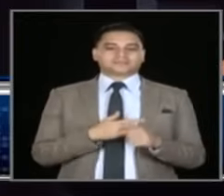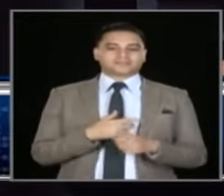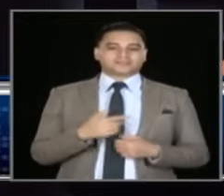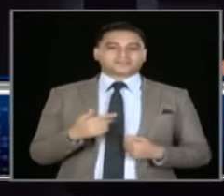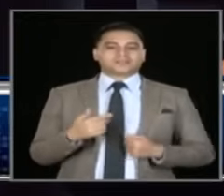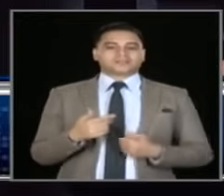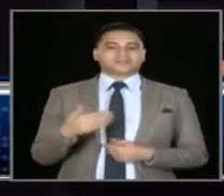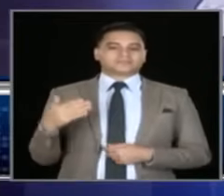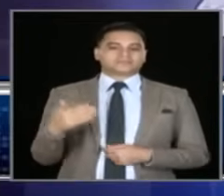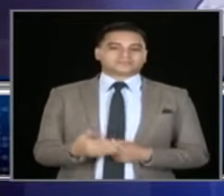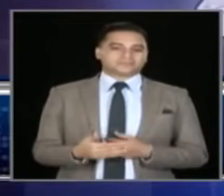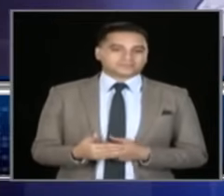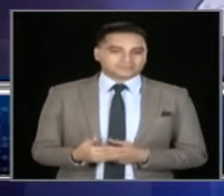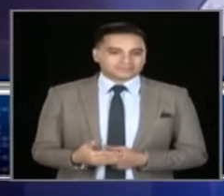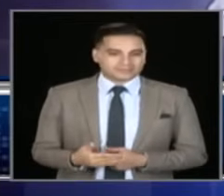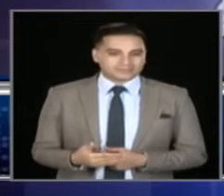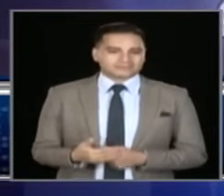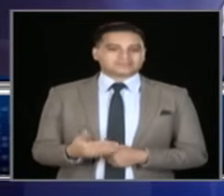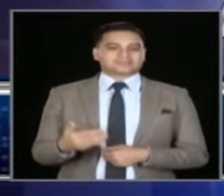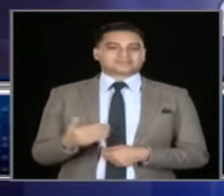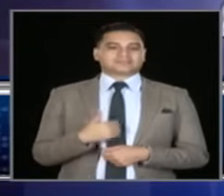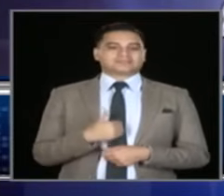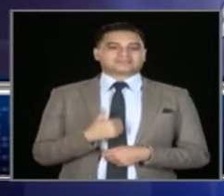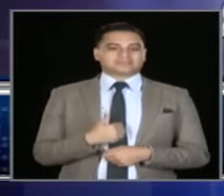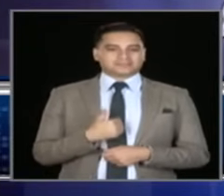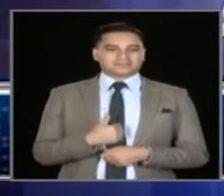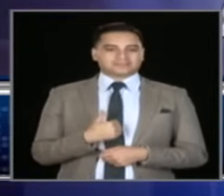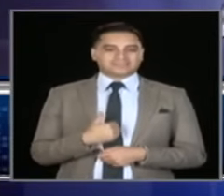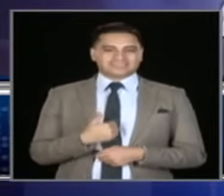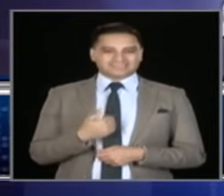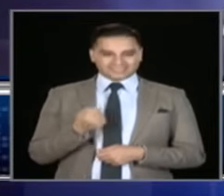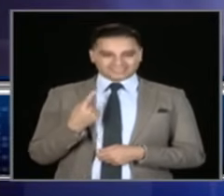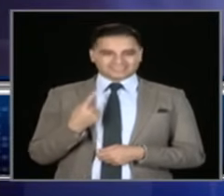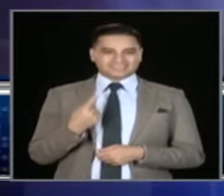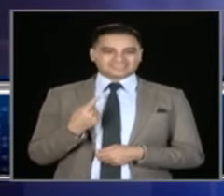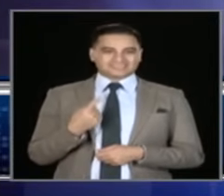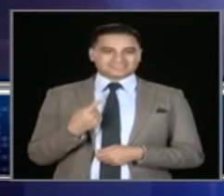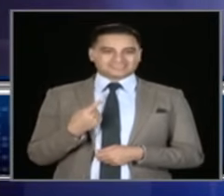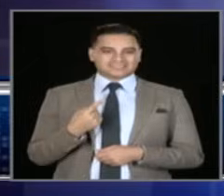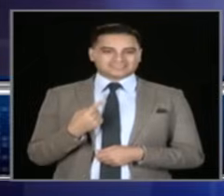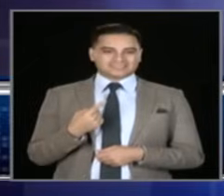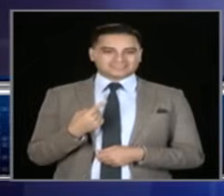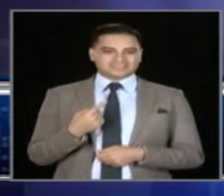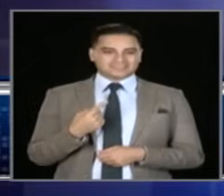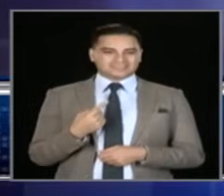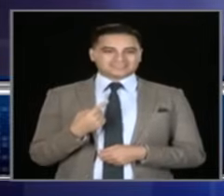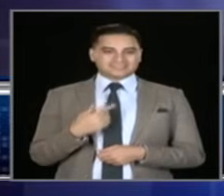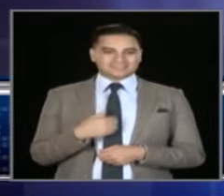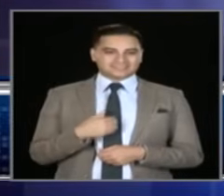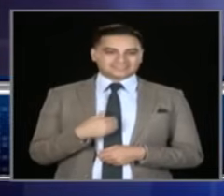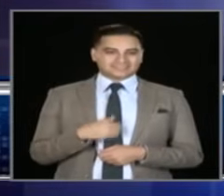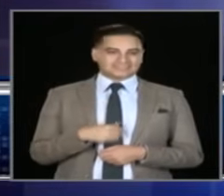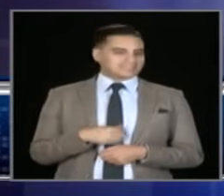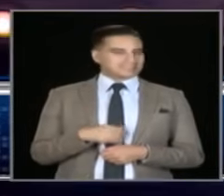مين بقى؟ هي أنا شفت الفيلم بس يعني مش فاكراه، تقريبا كان يونس